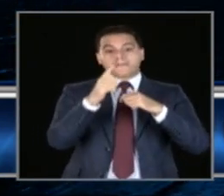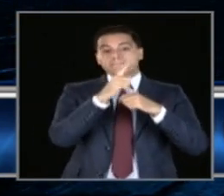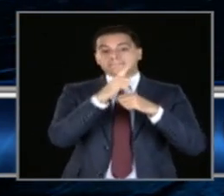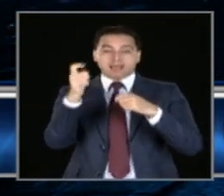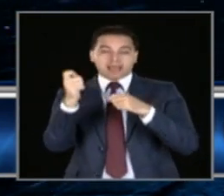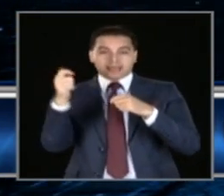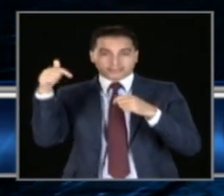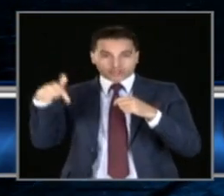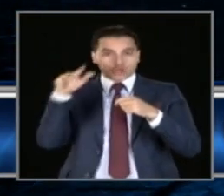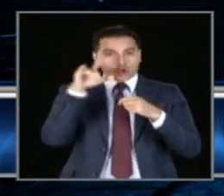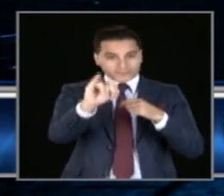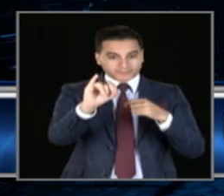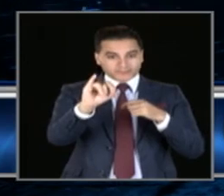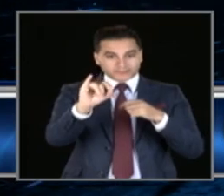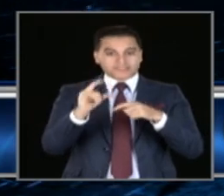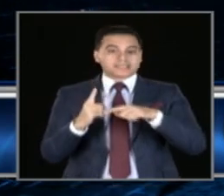ناقص